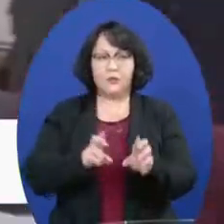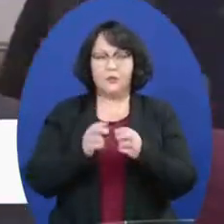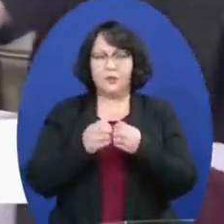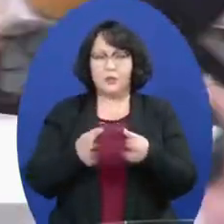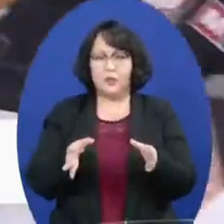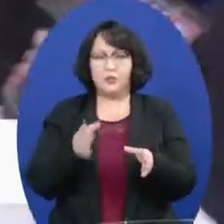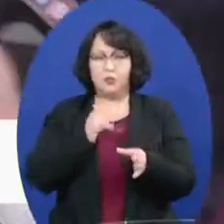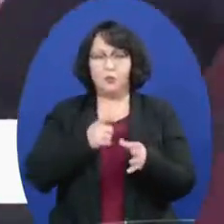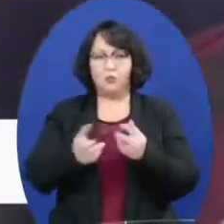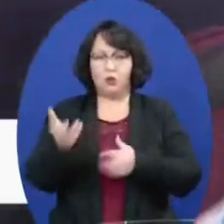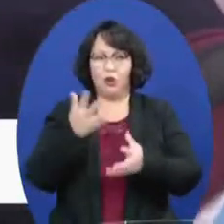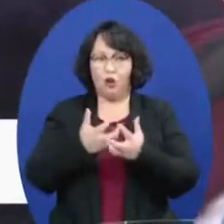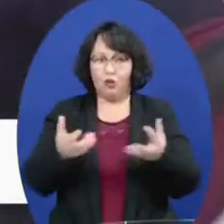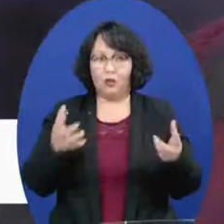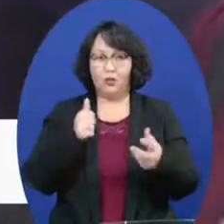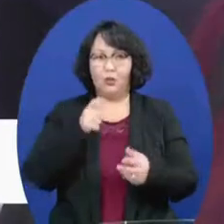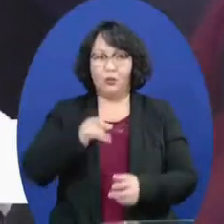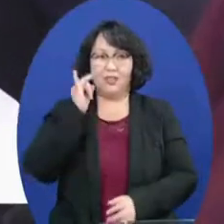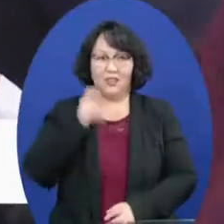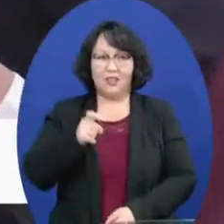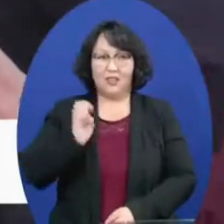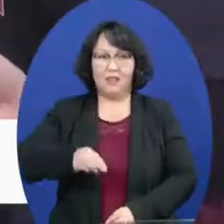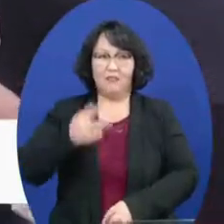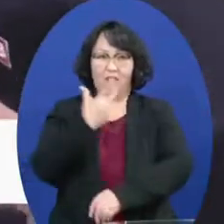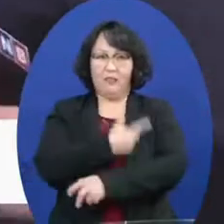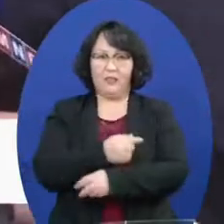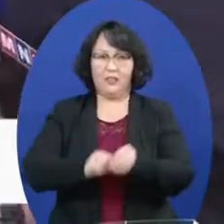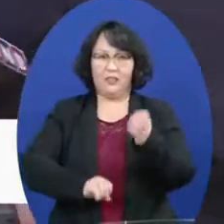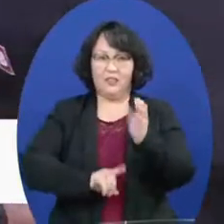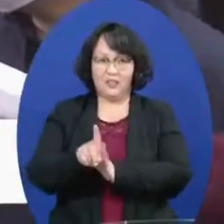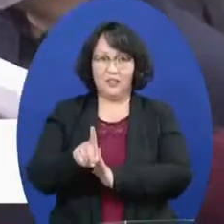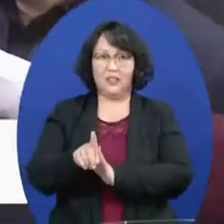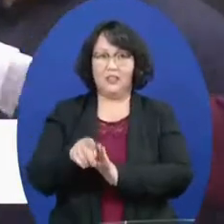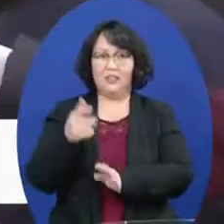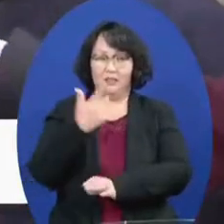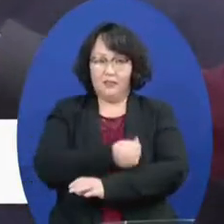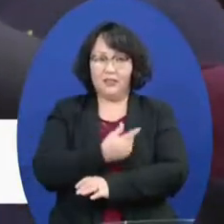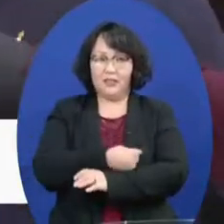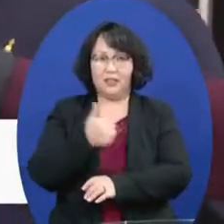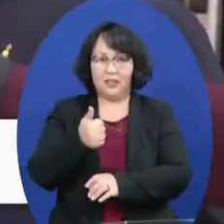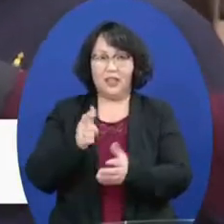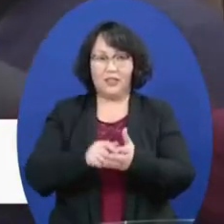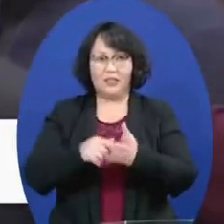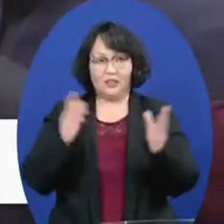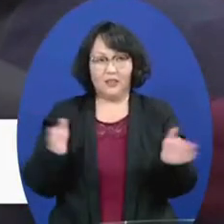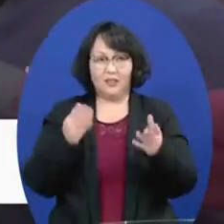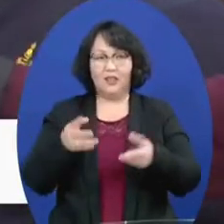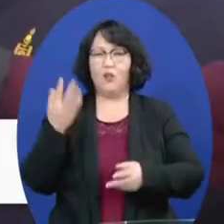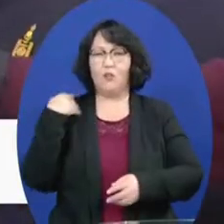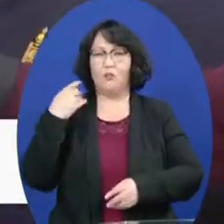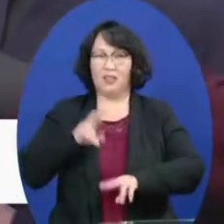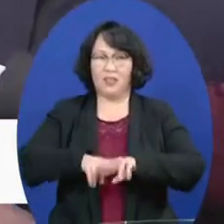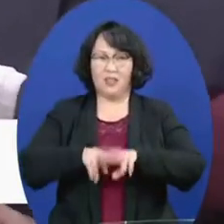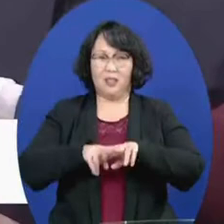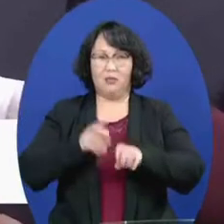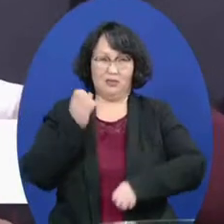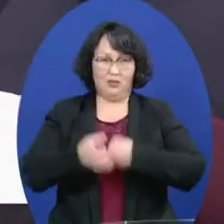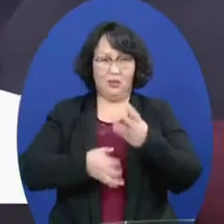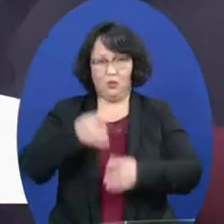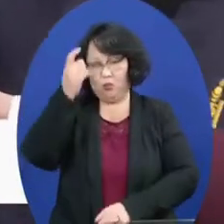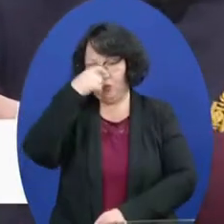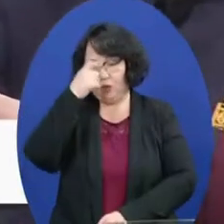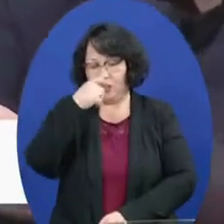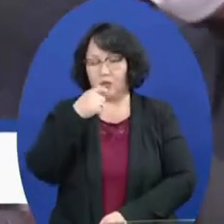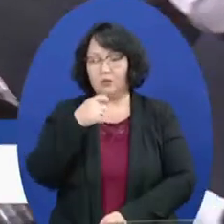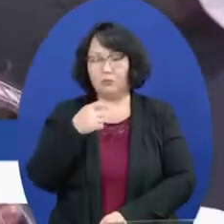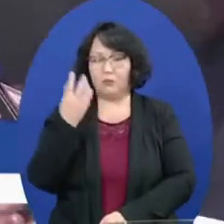Хүн ихтэй байна. Вакцинжуулалт эхэлж байгаа. Тэгээ вакцинжуулалтанда үйлчлэлтэд хамрагдаараа. Эхлэлгүүр маань өөрөө нөгөө гал дөрцсөн тэр юмнаас болоод нөгөө түрээслэгч